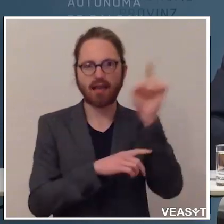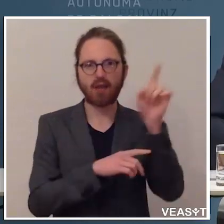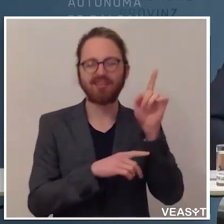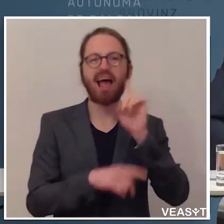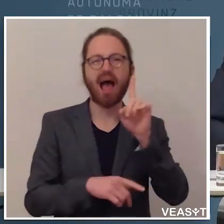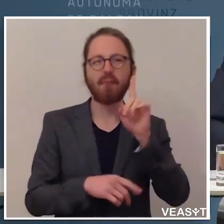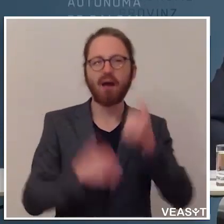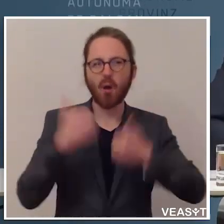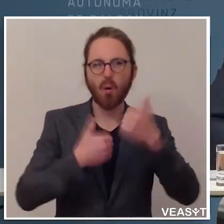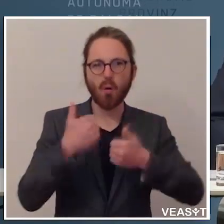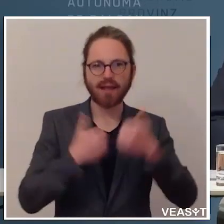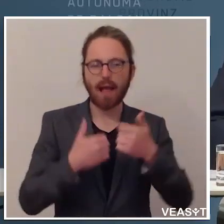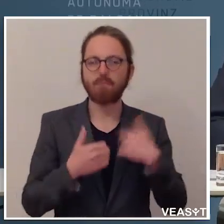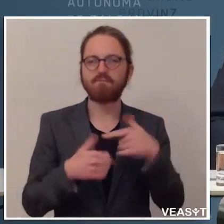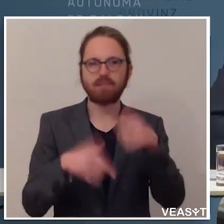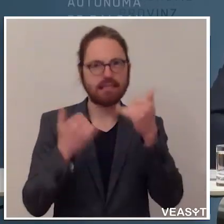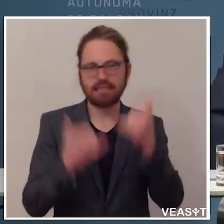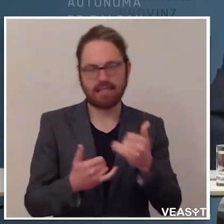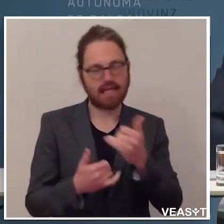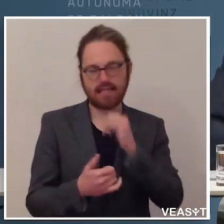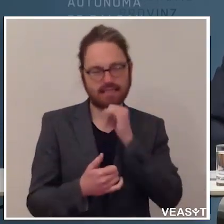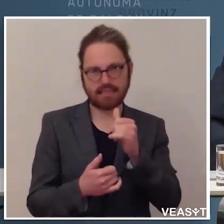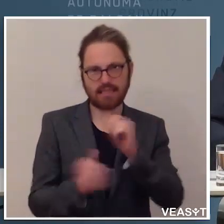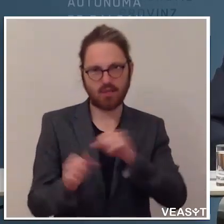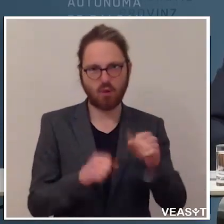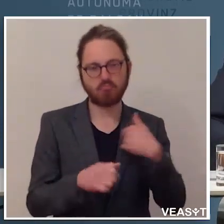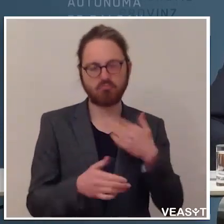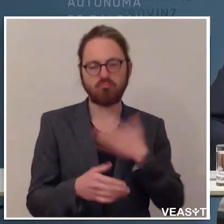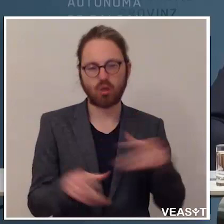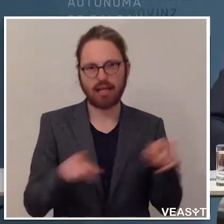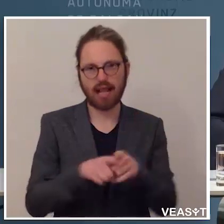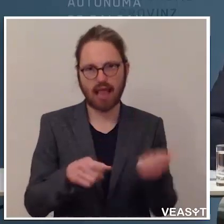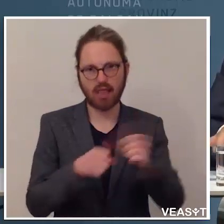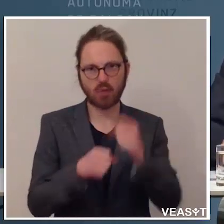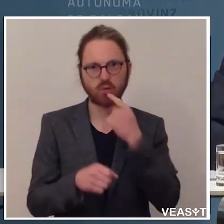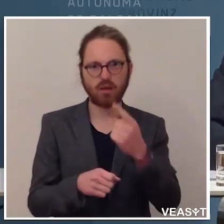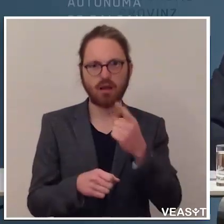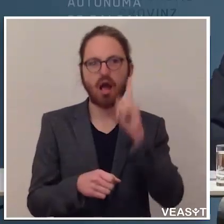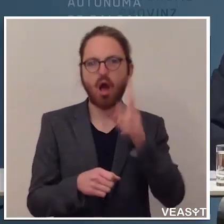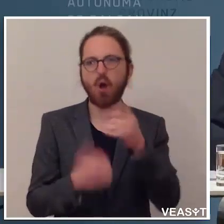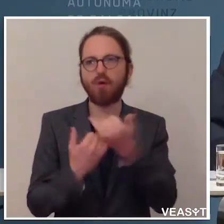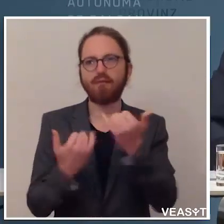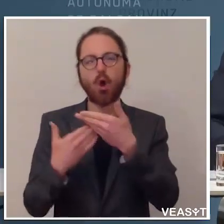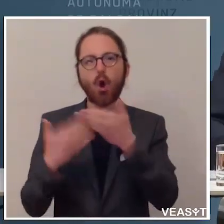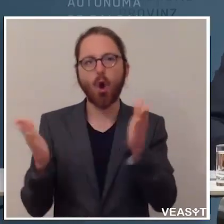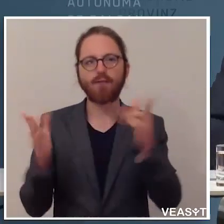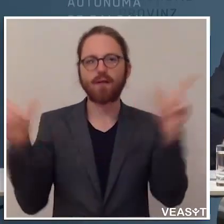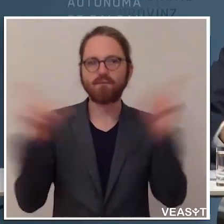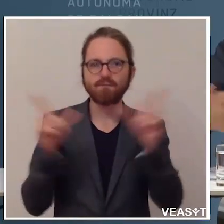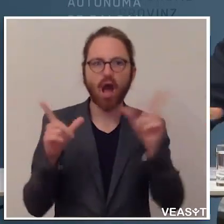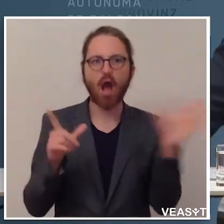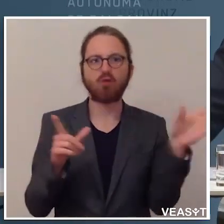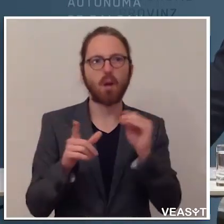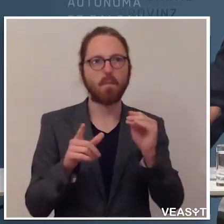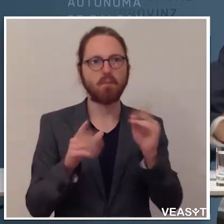Wettkämpfe sehen auch wir jetzt in dieser Phase noch nicht vor. Das muss gleich dazu gesagt werden. Genauso nicht wie öffentliche Veranstaltungen mit Publikumsbeteiligung oder ähnliches